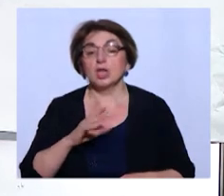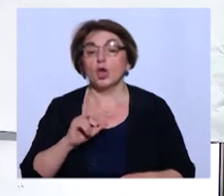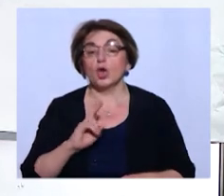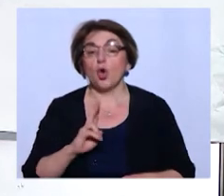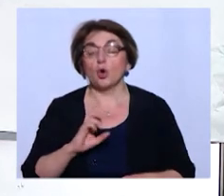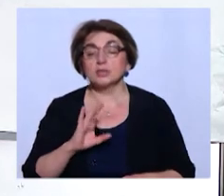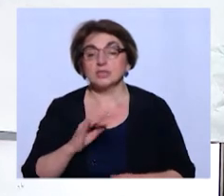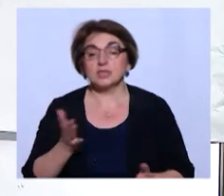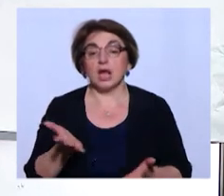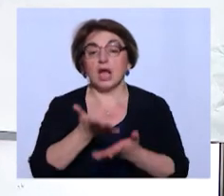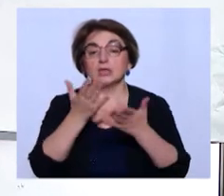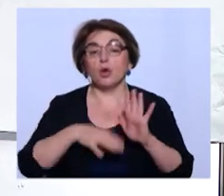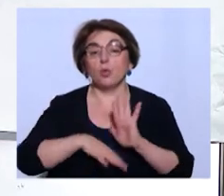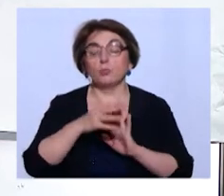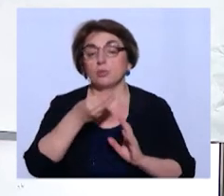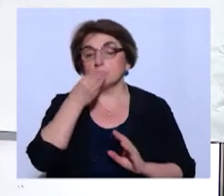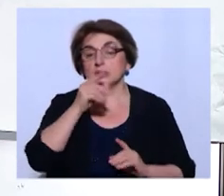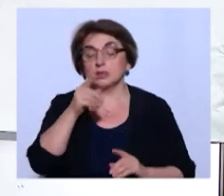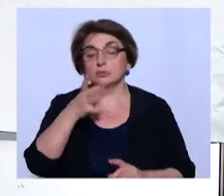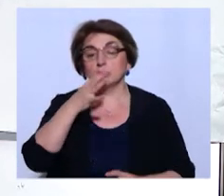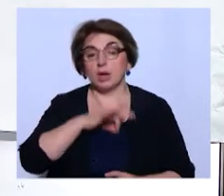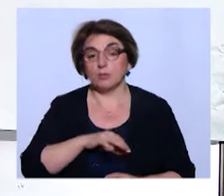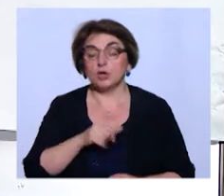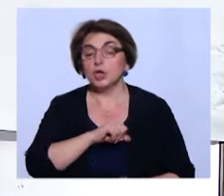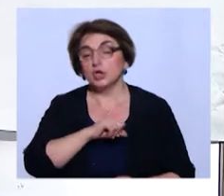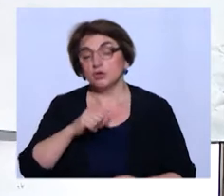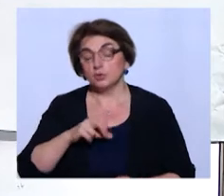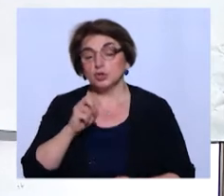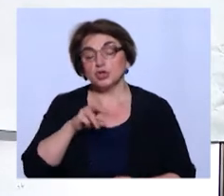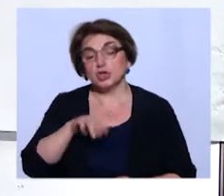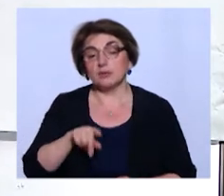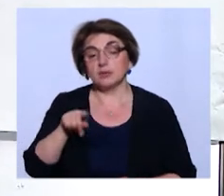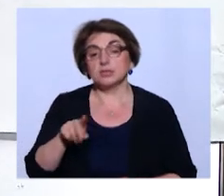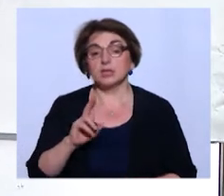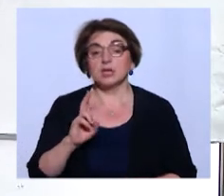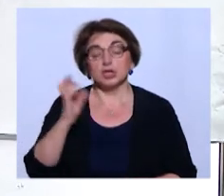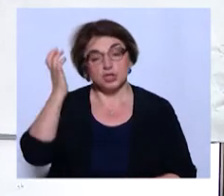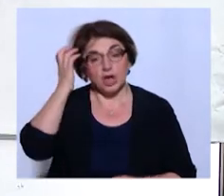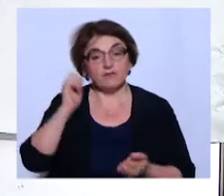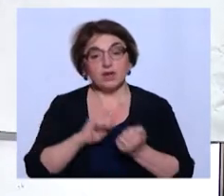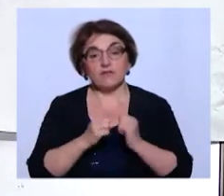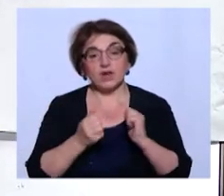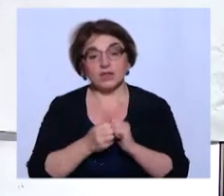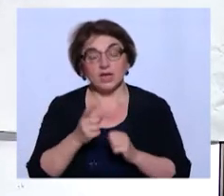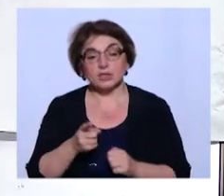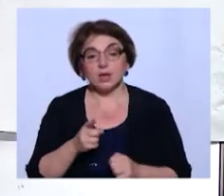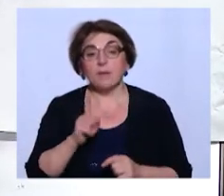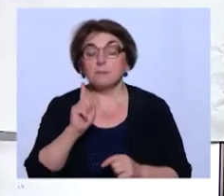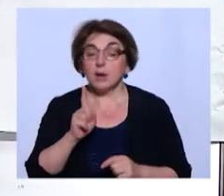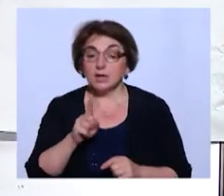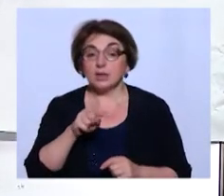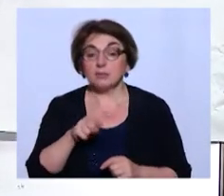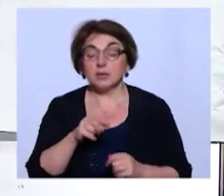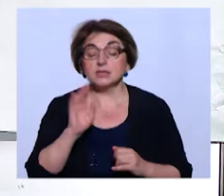კოქსის აირი, რომელიც უფრო მეტად დიდი მნიშვნელობისაა, ვიდრე თვითონ ქვანახშირი. მაგრამ ქვანახშირი სამაგიეროდ